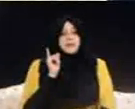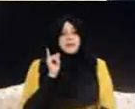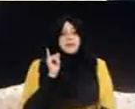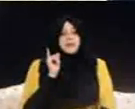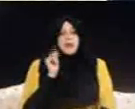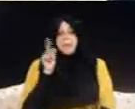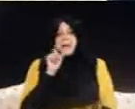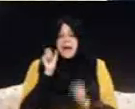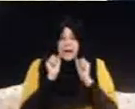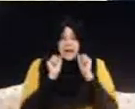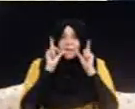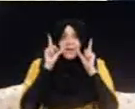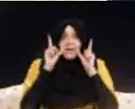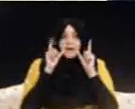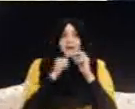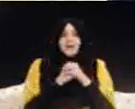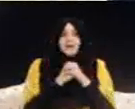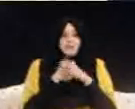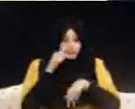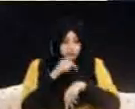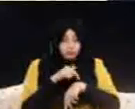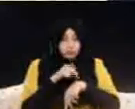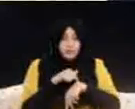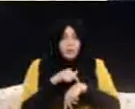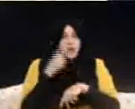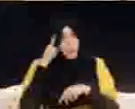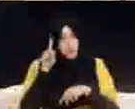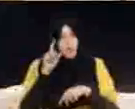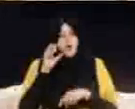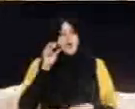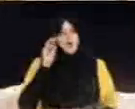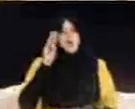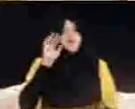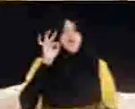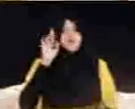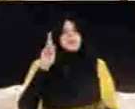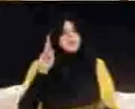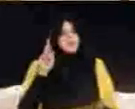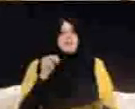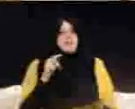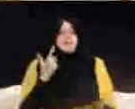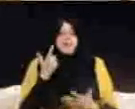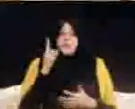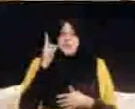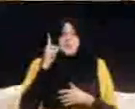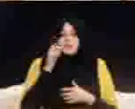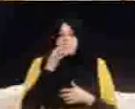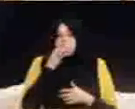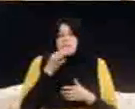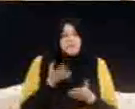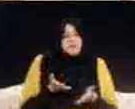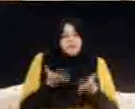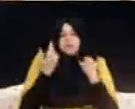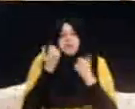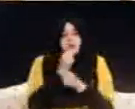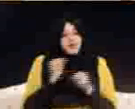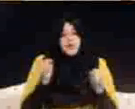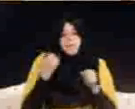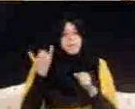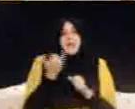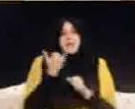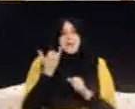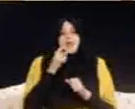ما استيقظتيش يعني في ذلك الوقت باش توتري، فالحرج عنك مرفوع وقد رفع عنك القلم، مادام